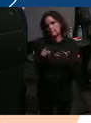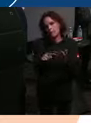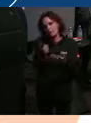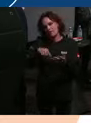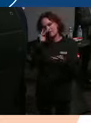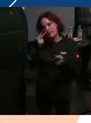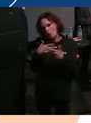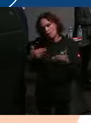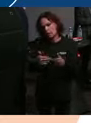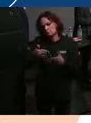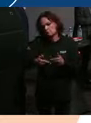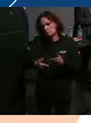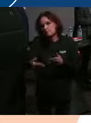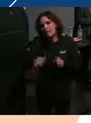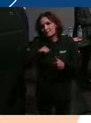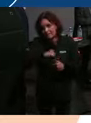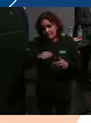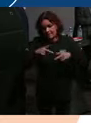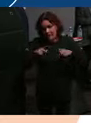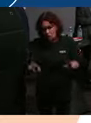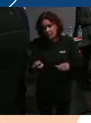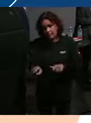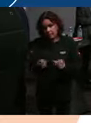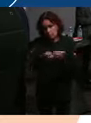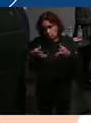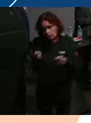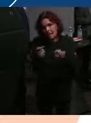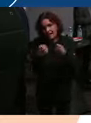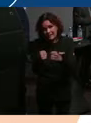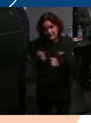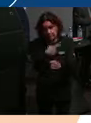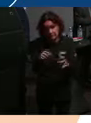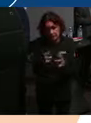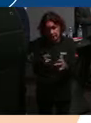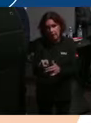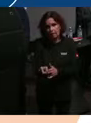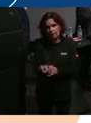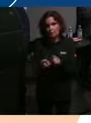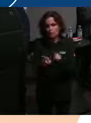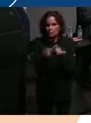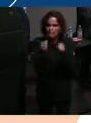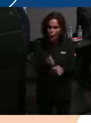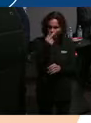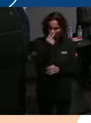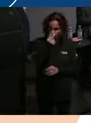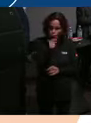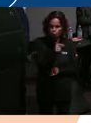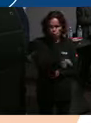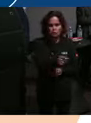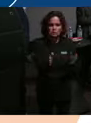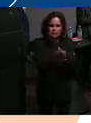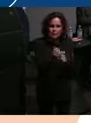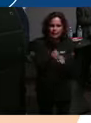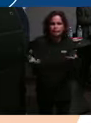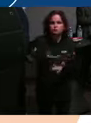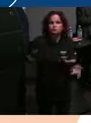oftere og oftere at skal vi lykkes med å få bygd den energien vi trenger, så må vi ta hensyn til det samspillet, og jeg